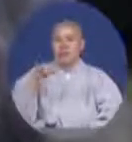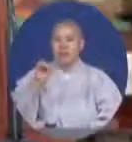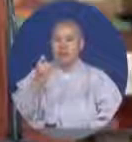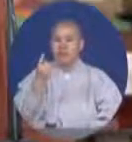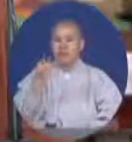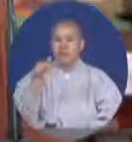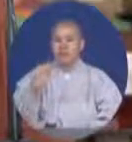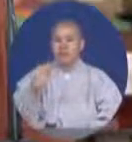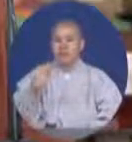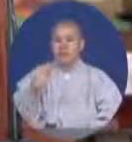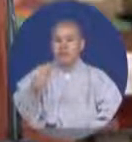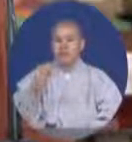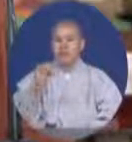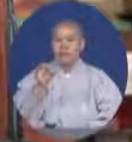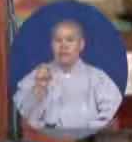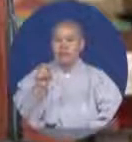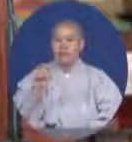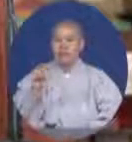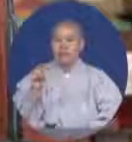치호가